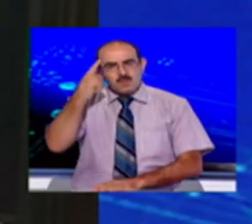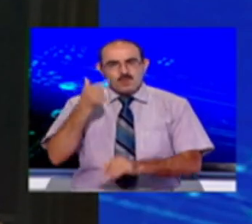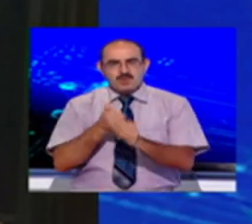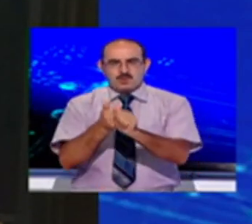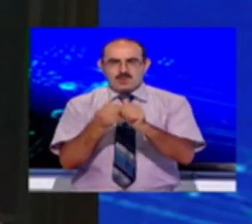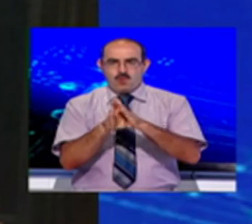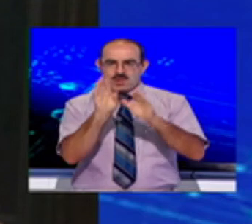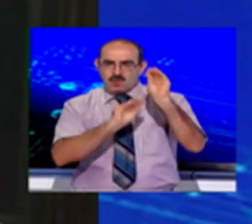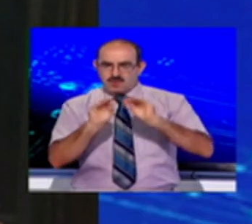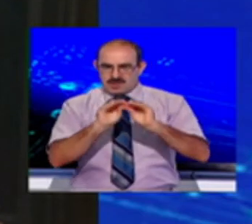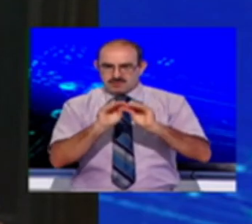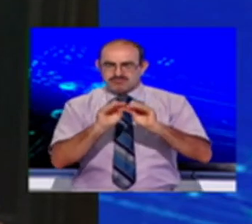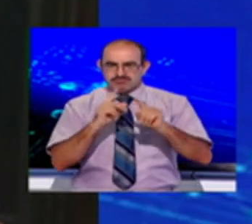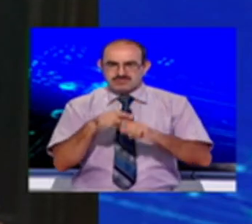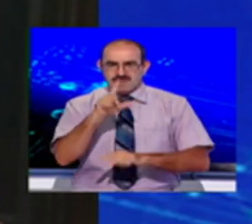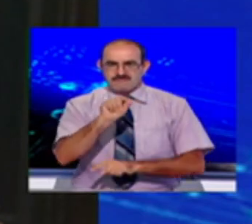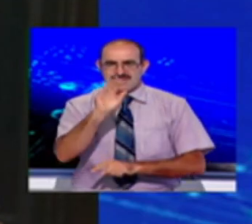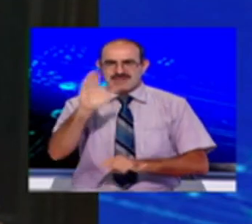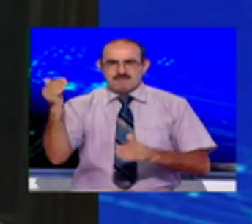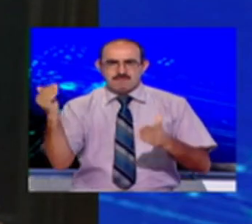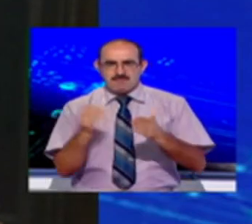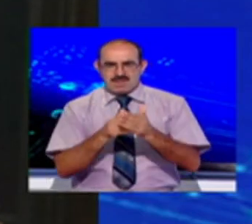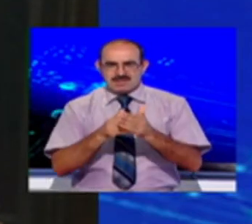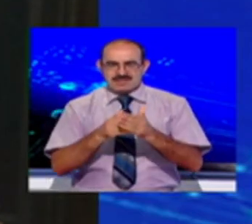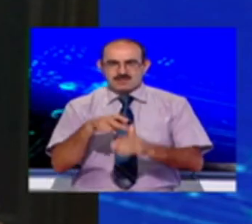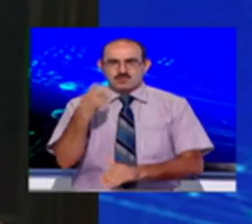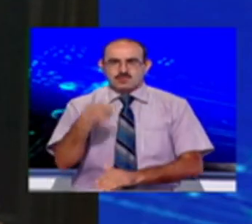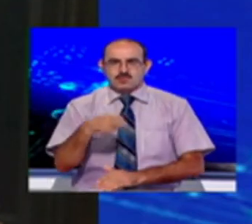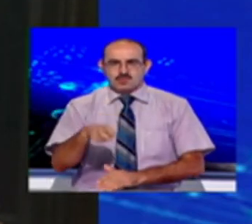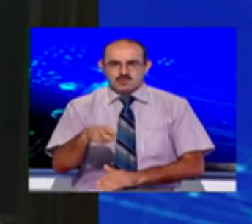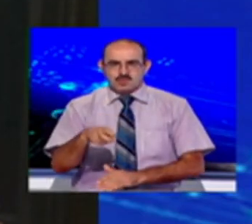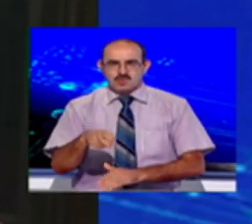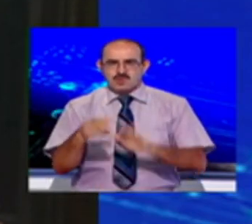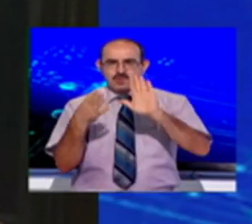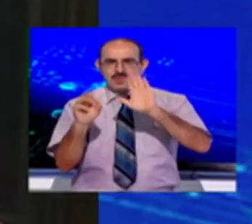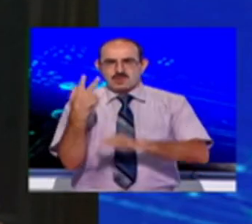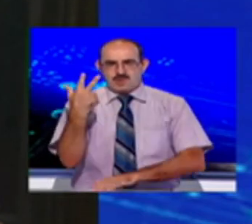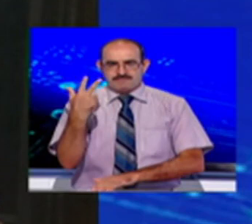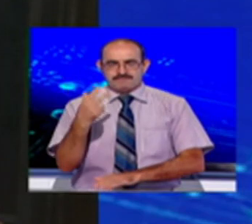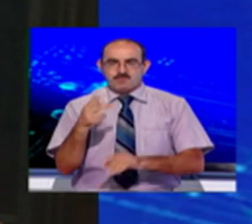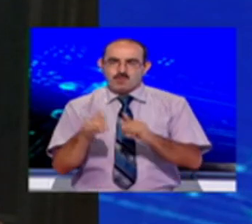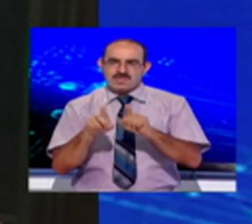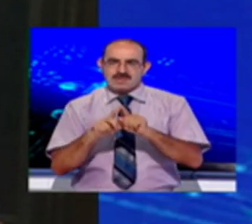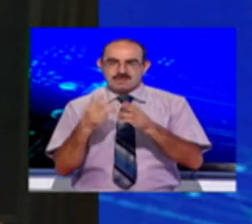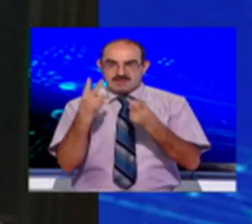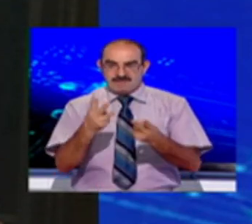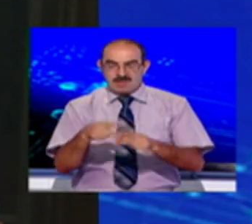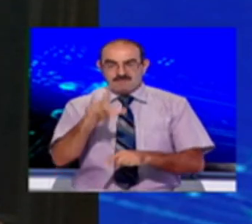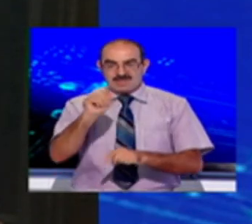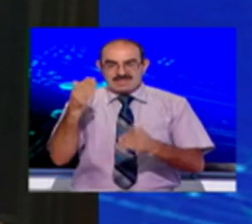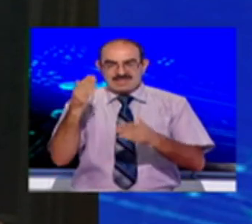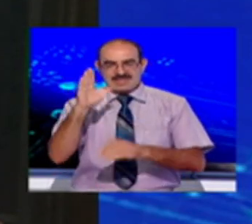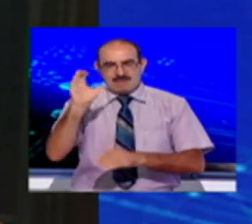الحالات التي تمثلت للشفاء حسب المعايير المعتمدة، عددهم في زيادة بحيث وصل اليوم إلى